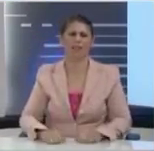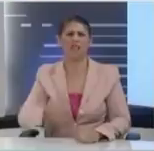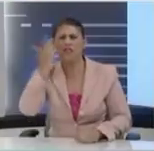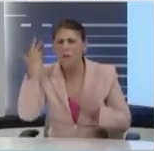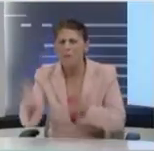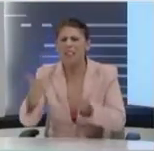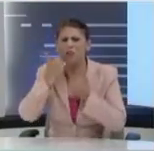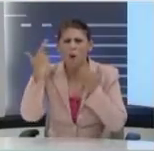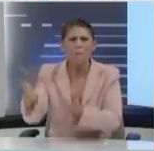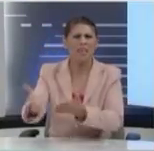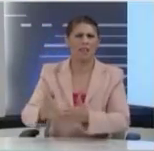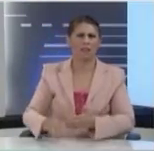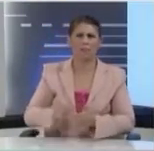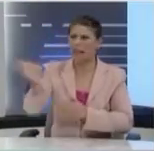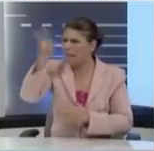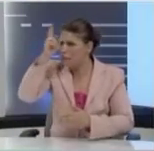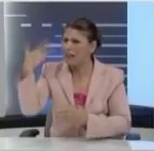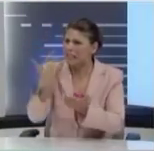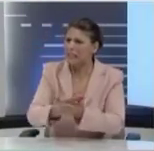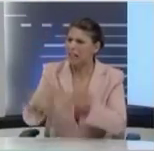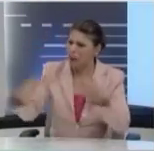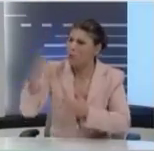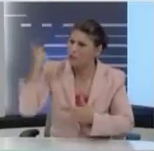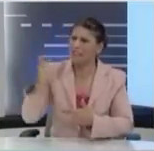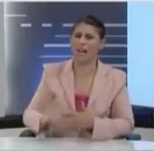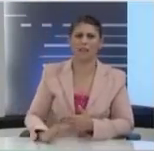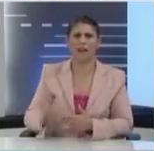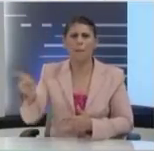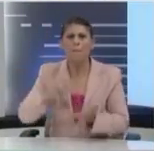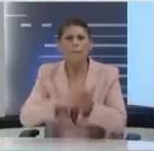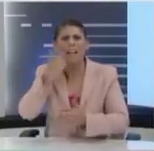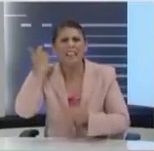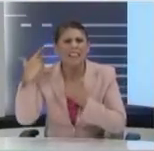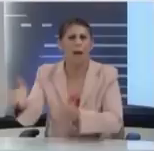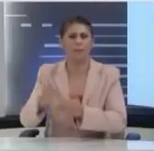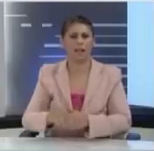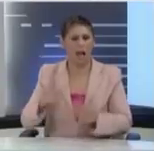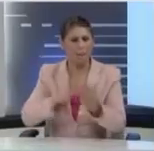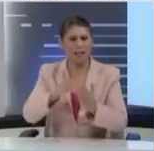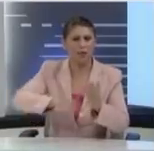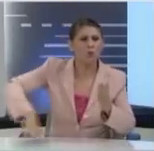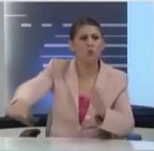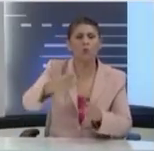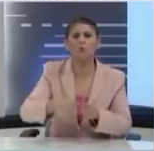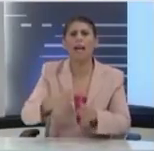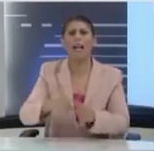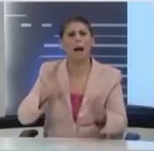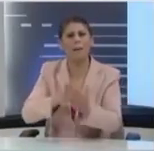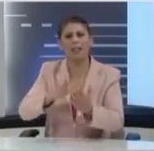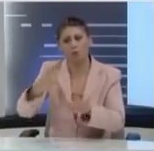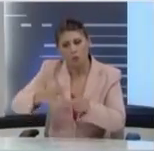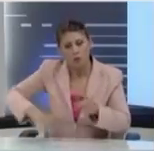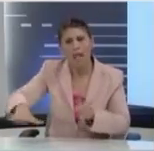ντροπή, ντροπή. Πρέπει να ντρέπεστε. Απέναντι στους Έλληνες πολίτες, απέναντι στο ελληνικό